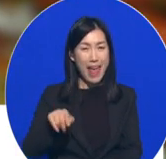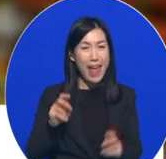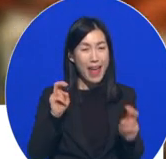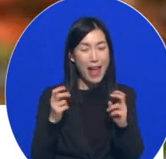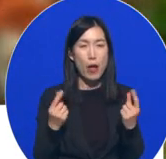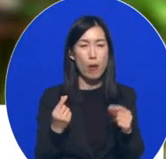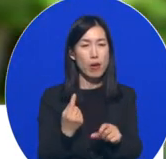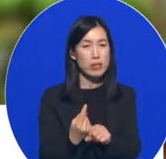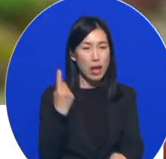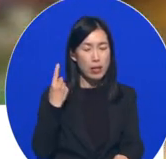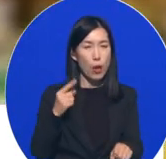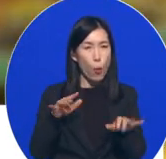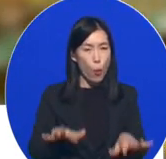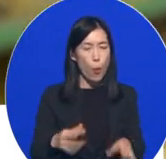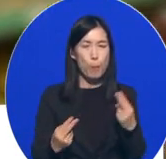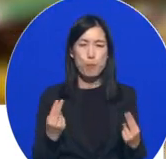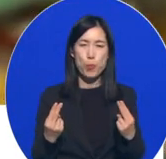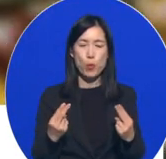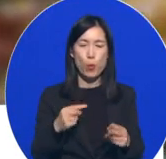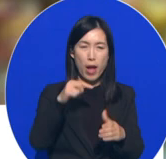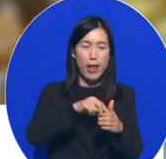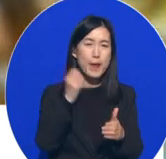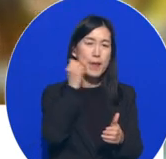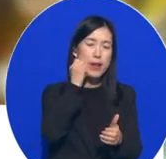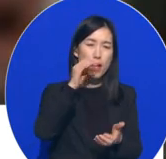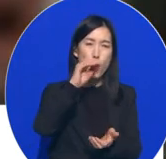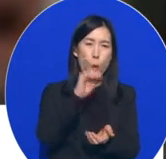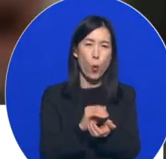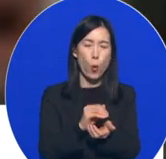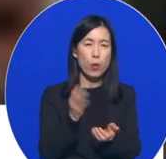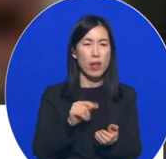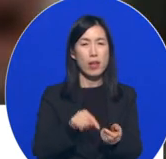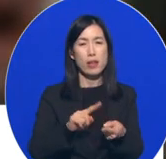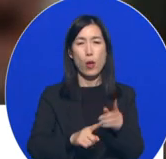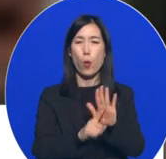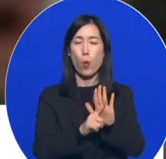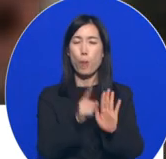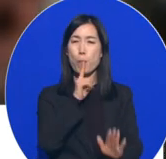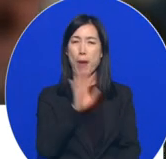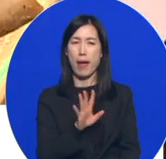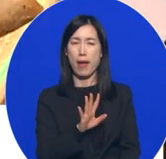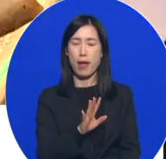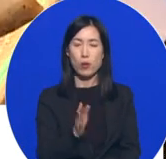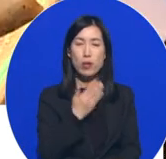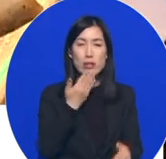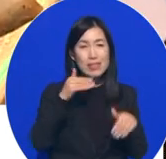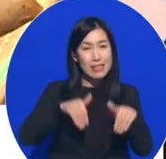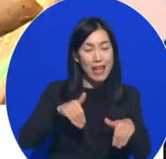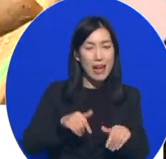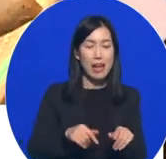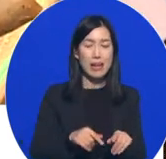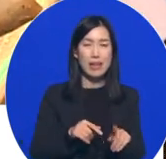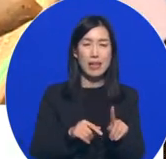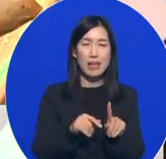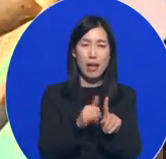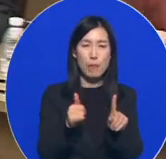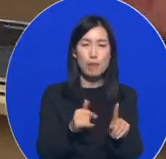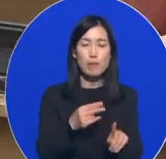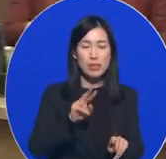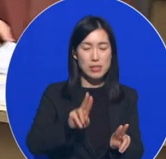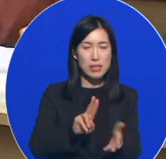올해 제품 함량을 줄였지만 소비자들에게 고지하지 않았고 식당에서는 1인분의 3겹살 양이 줄었다는